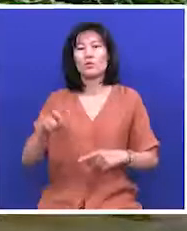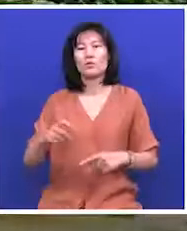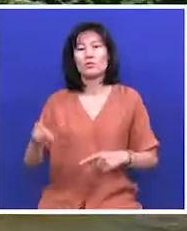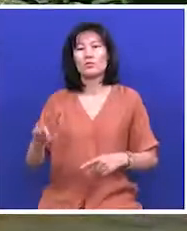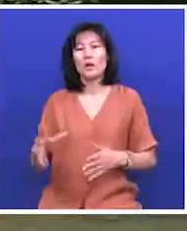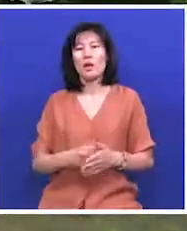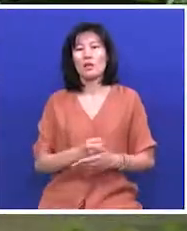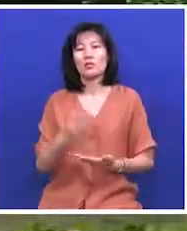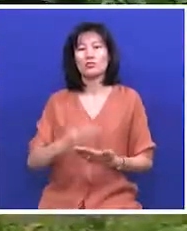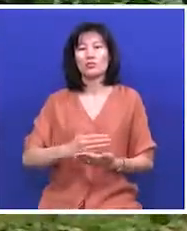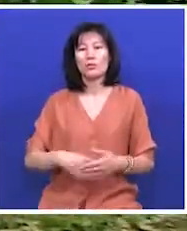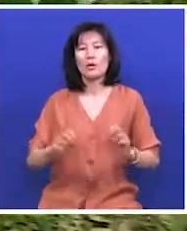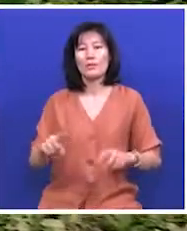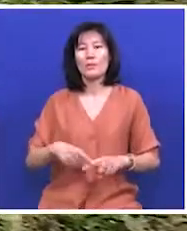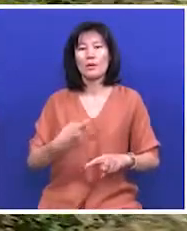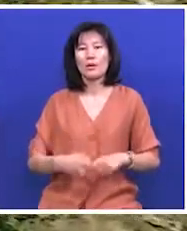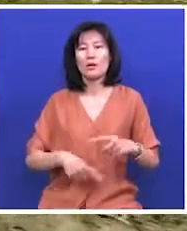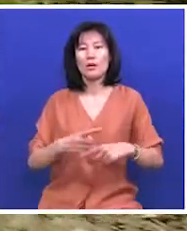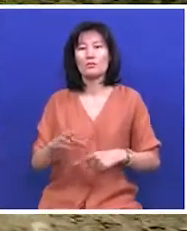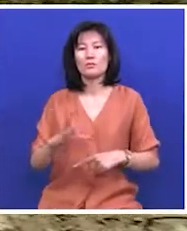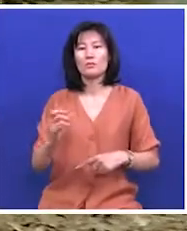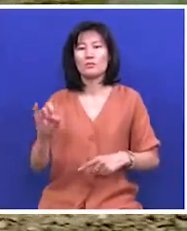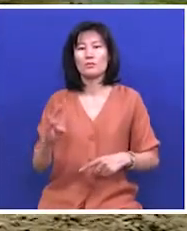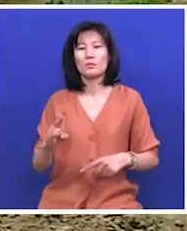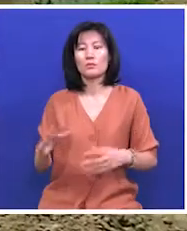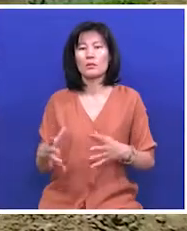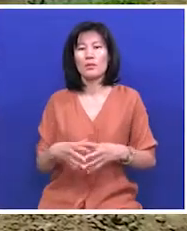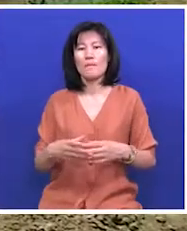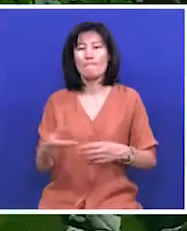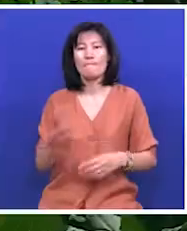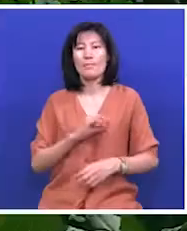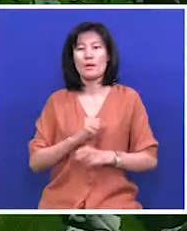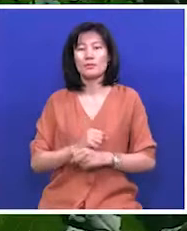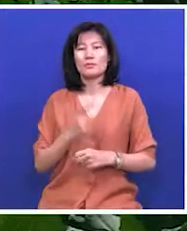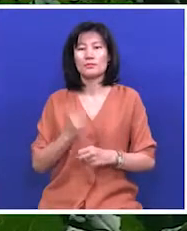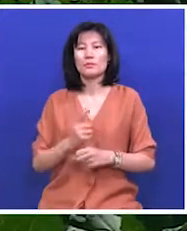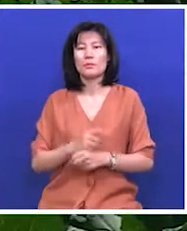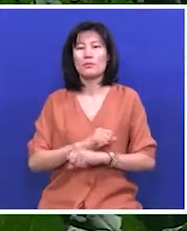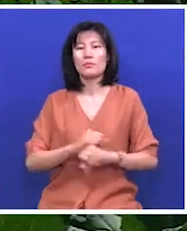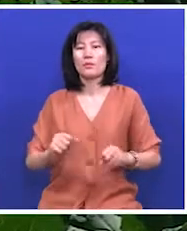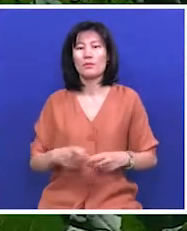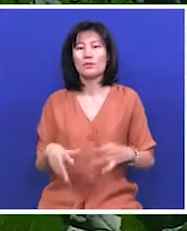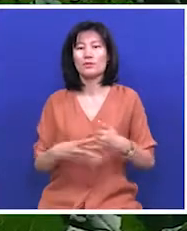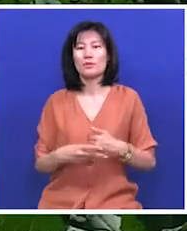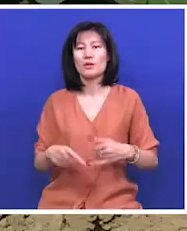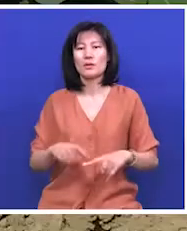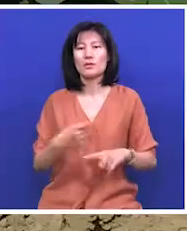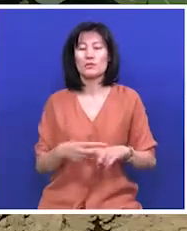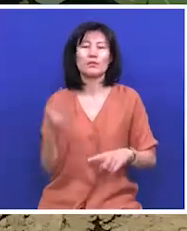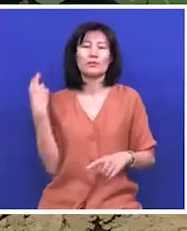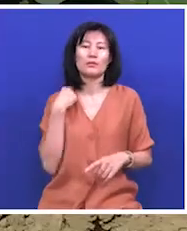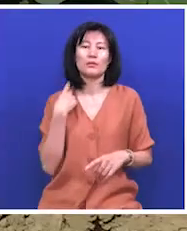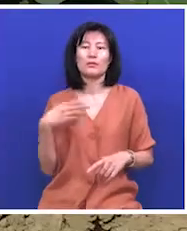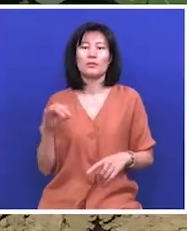одан 300 мың тонна өнім алу жоспарланған. Алайда коронавирус індетінің таралуына байланысты шектеу шараларына сәйкес, жергілікті